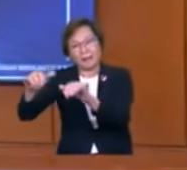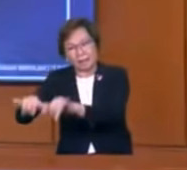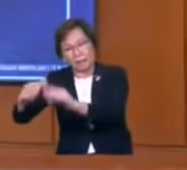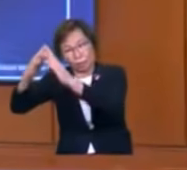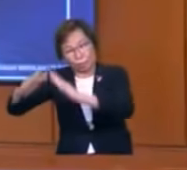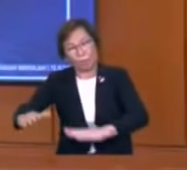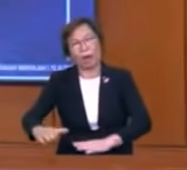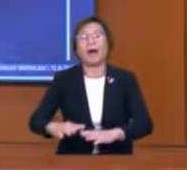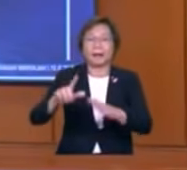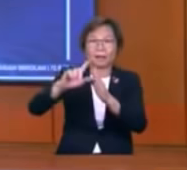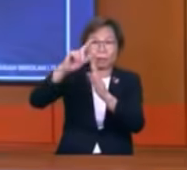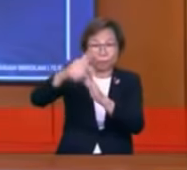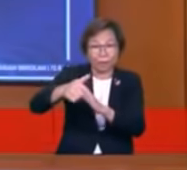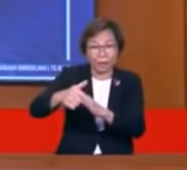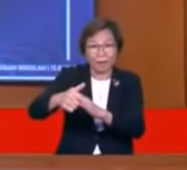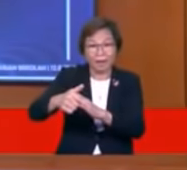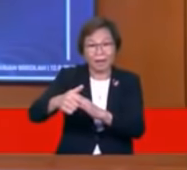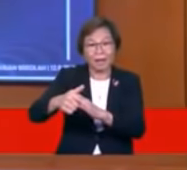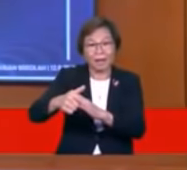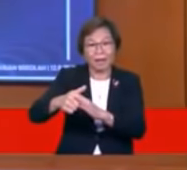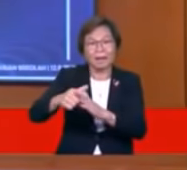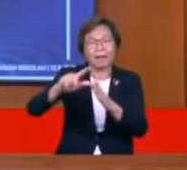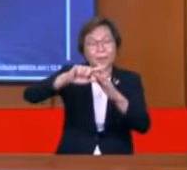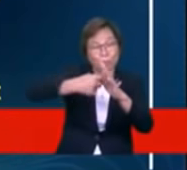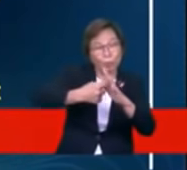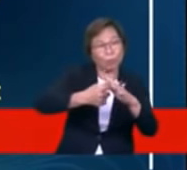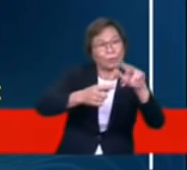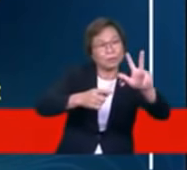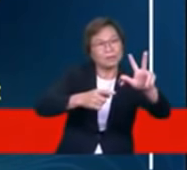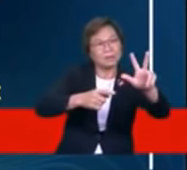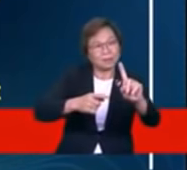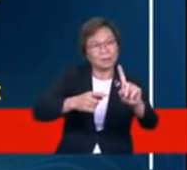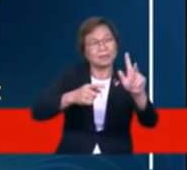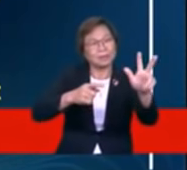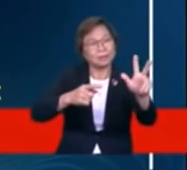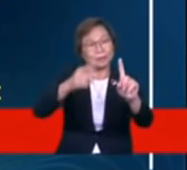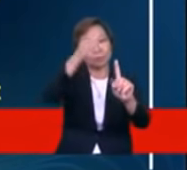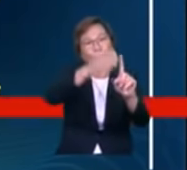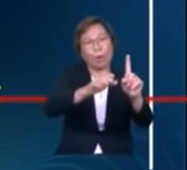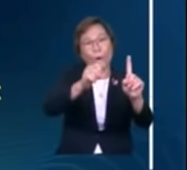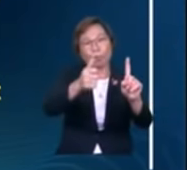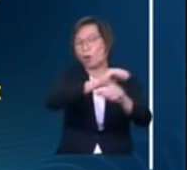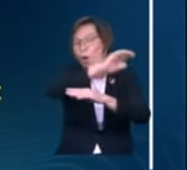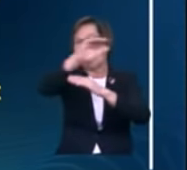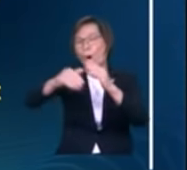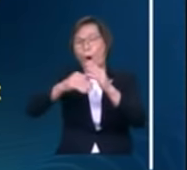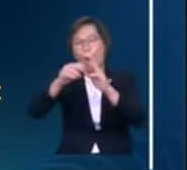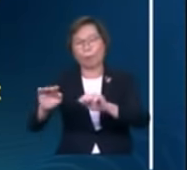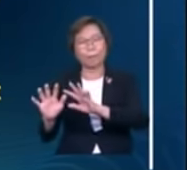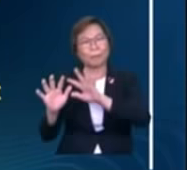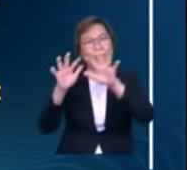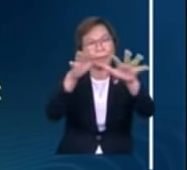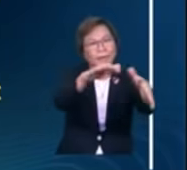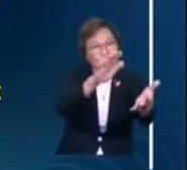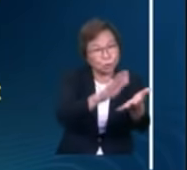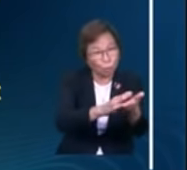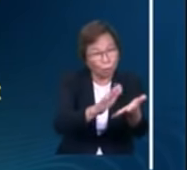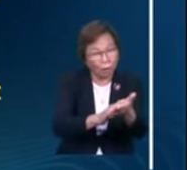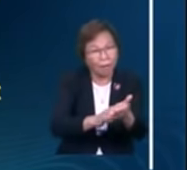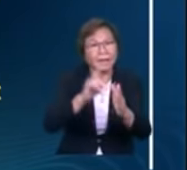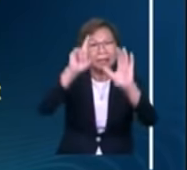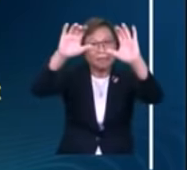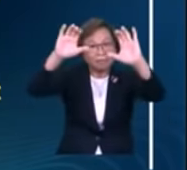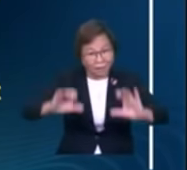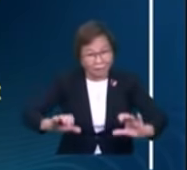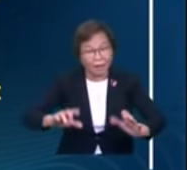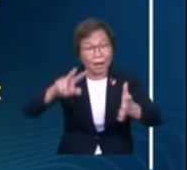selebihnya ke sekolah pada bermula pada 31oktober jadi inilah